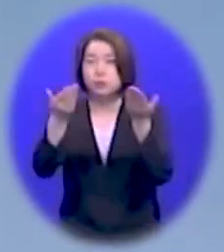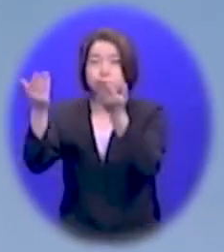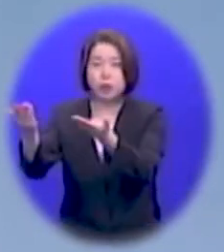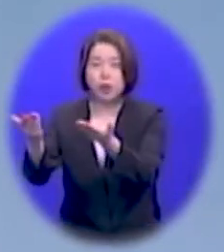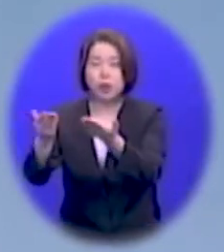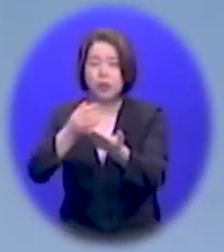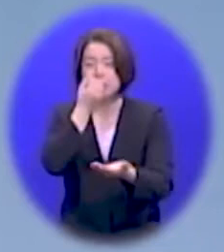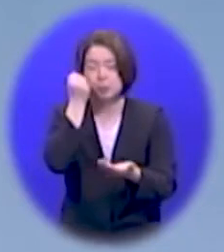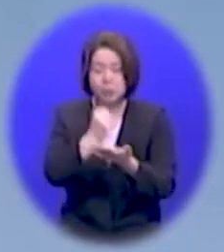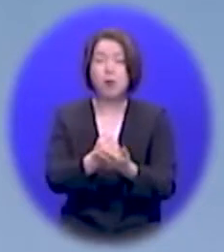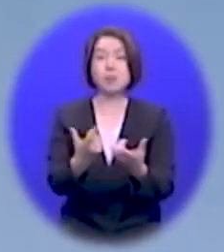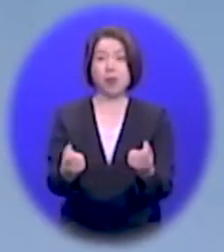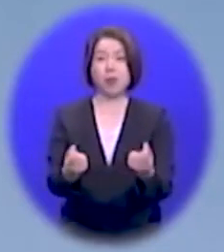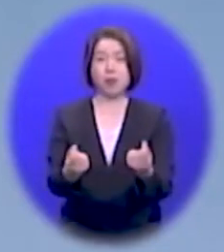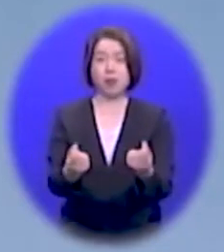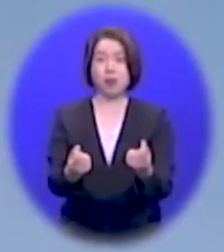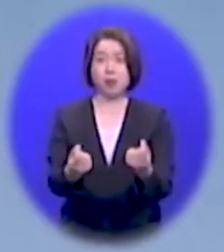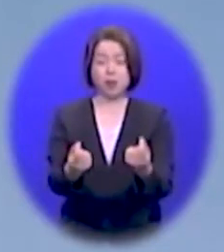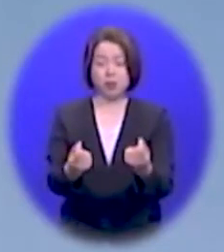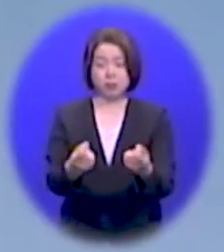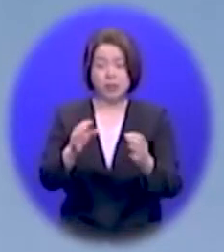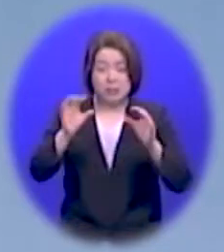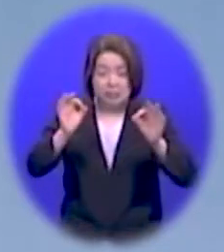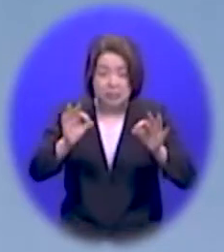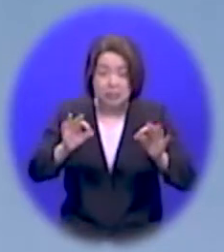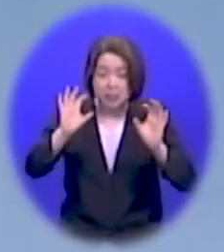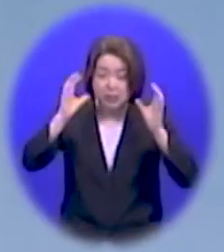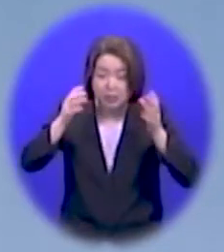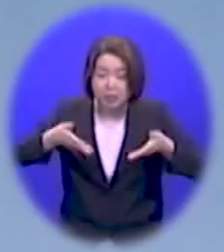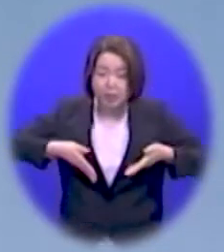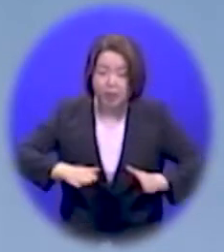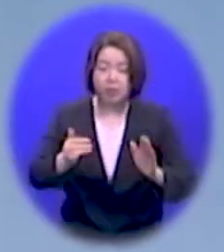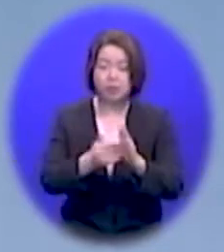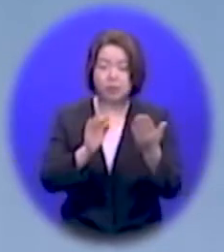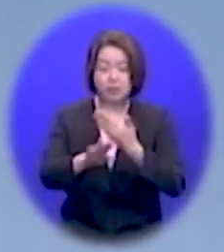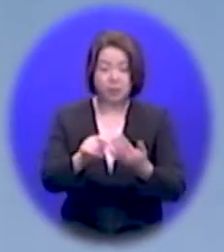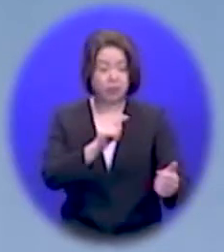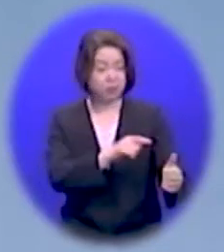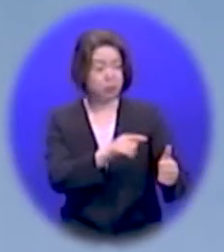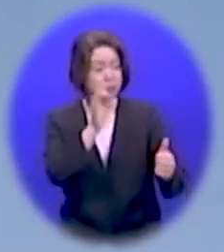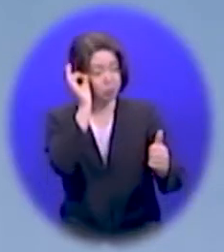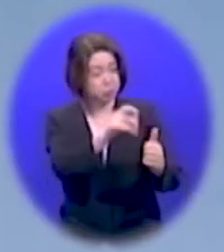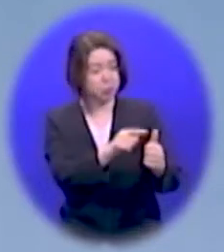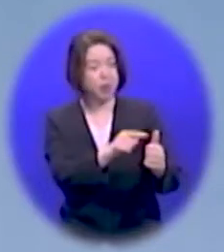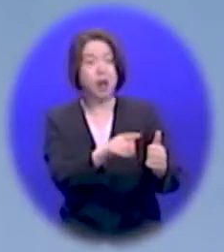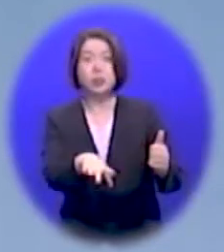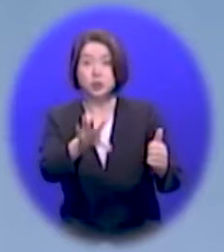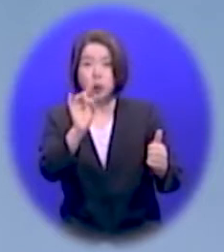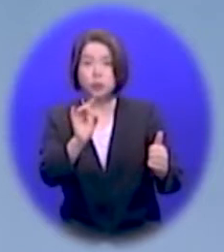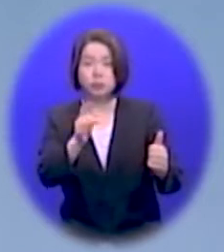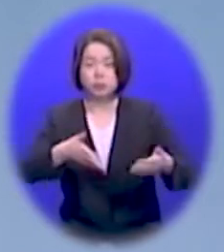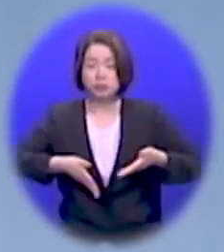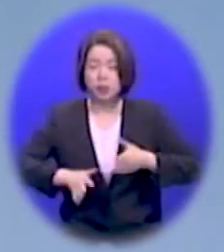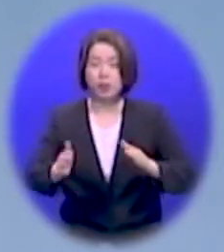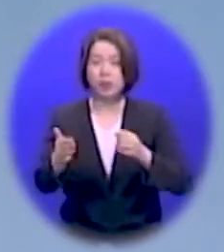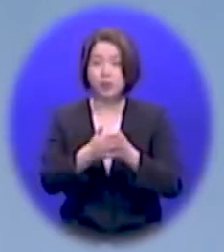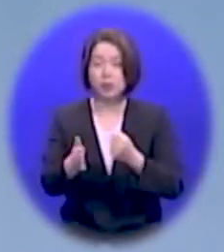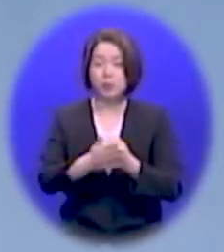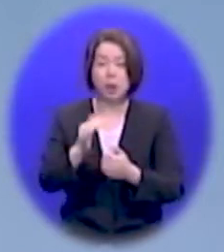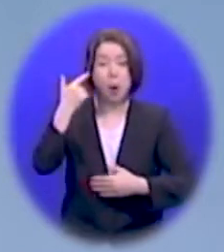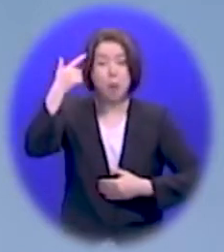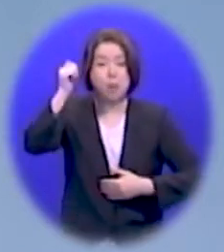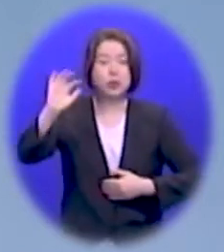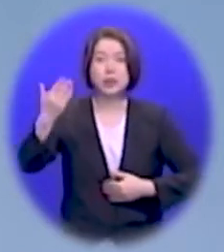합리적 이 줘 아니 이제 태어났는데 뭘 듣지 보고 처음 태어났다고 어떻게 목사가 될